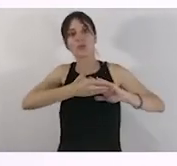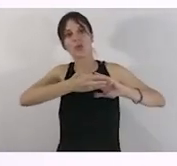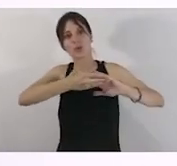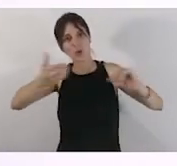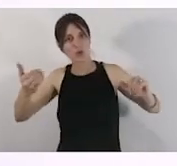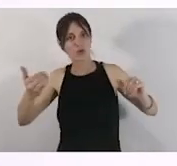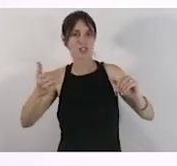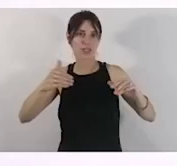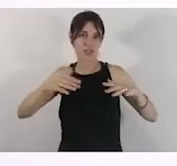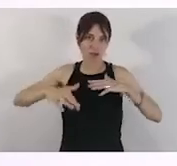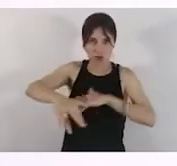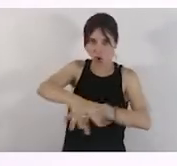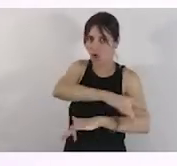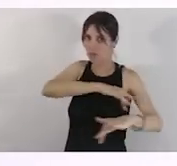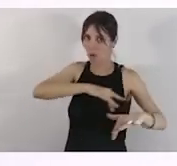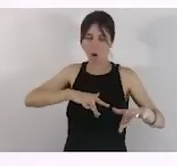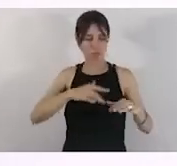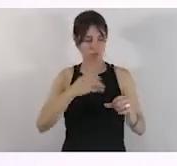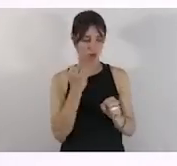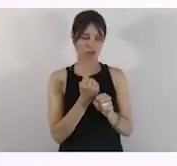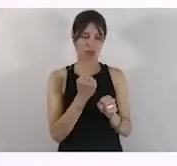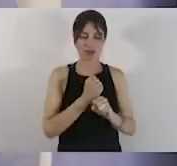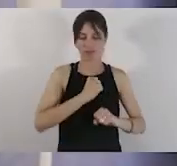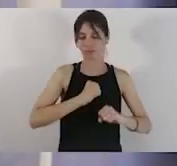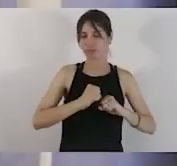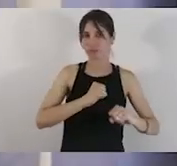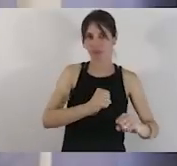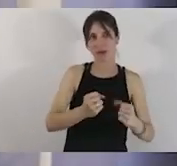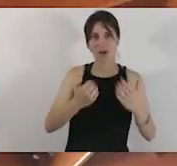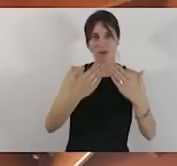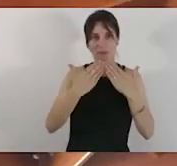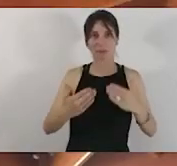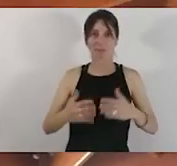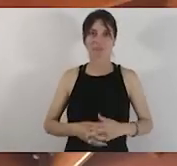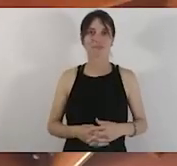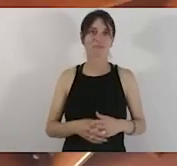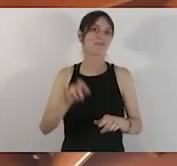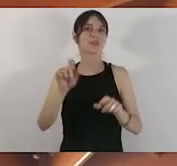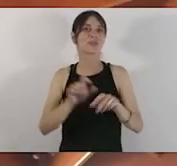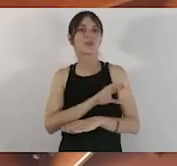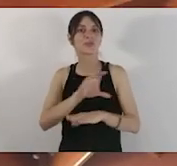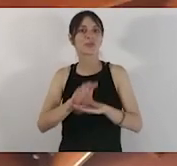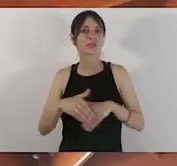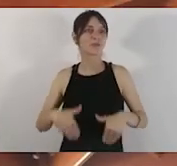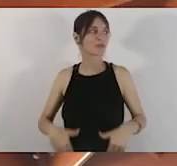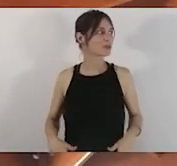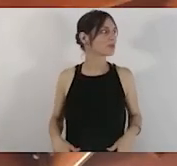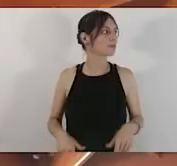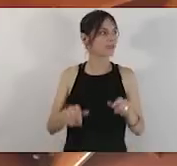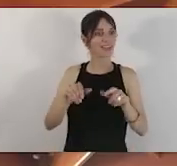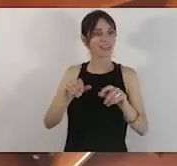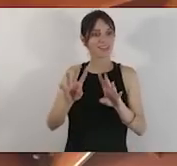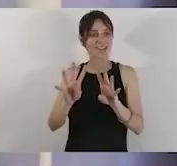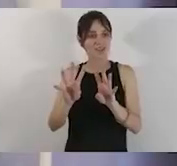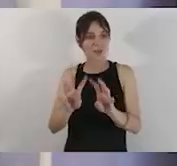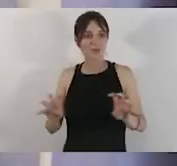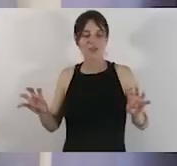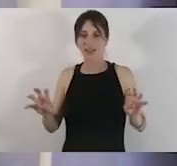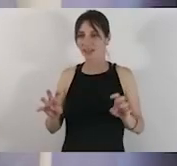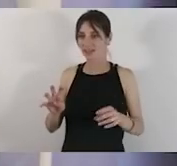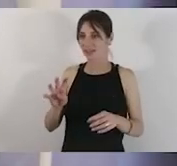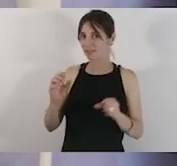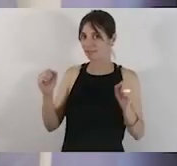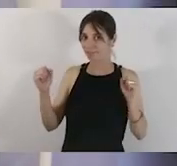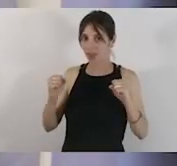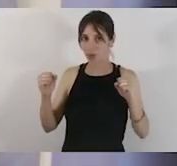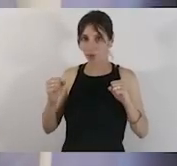Merci. Merci Aïcha. Y a-t-il des contre, des abstentions ? Avis favorable du Conseil. Et